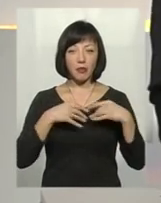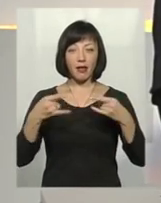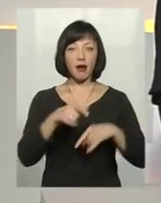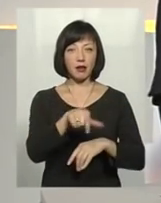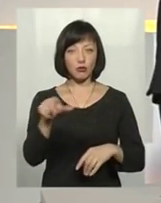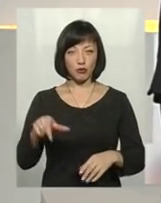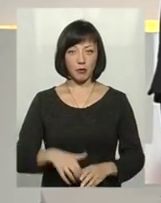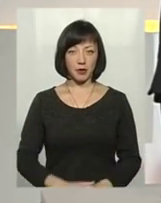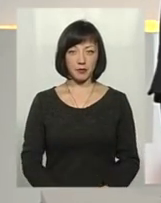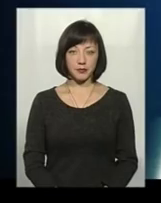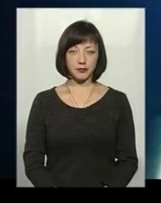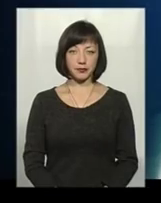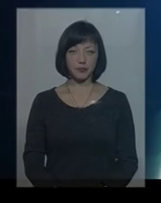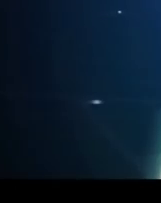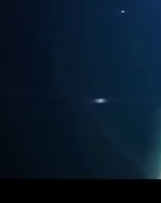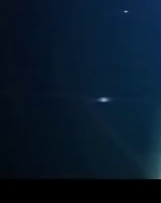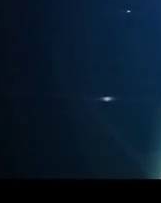глядачами.